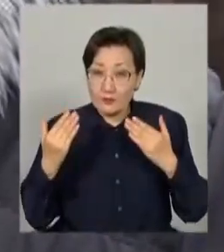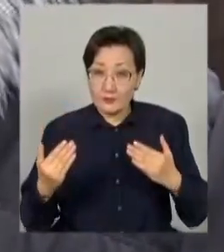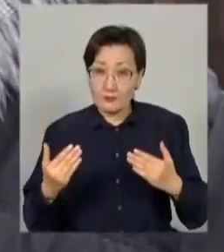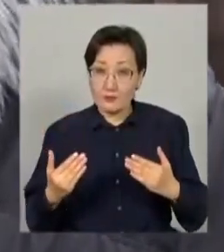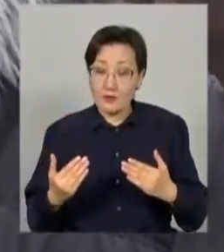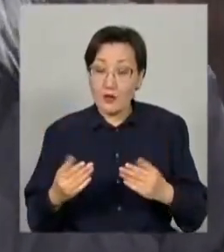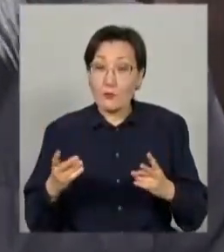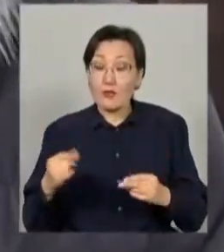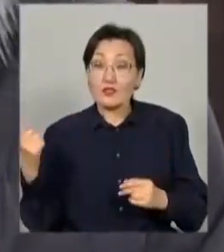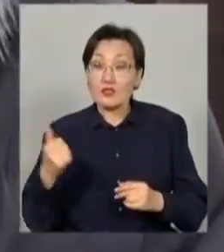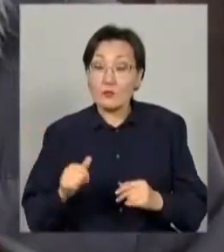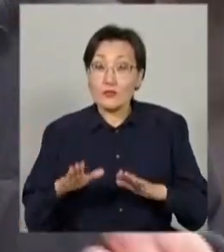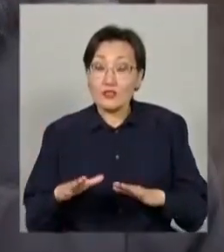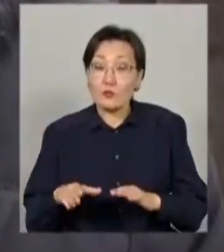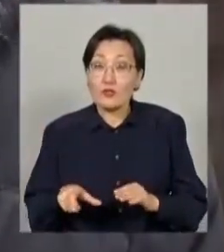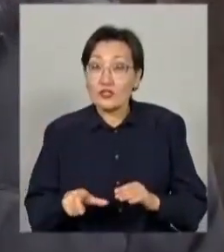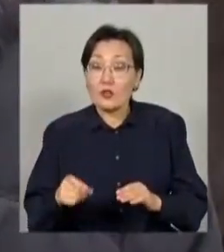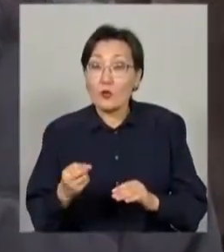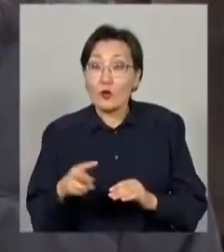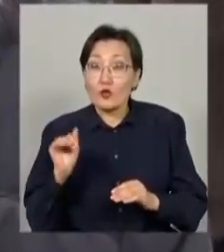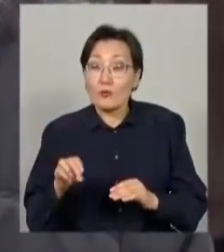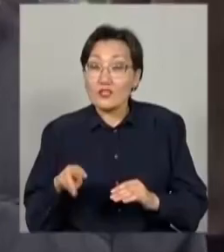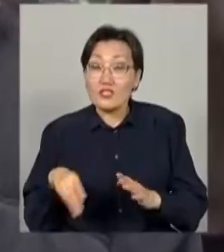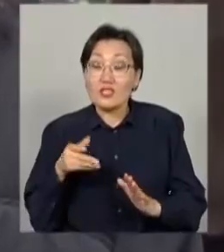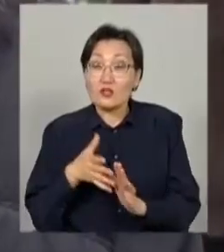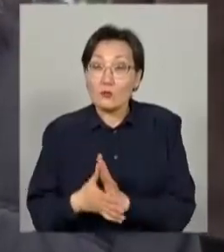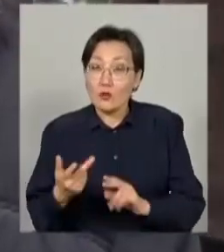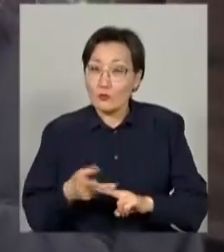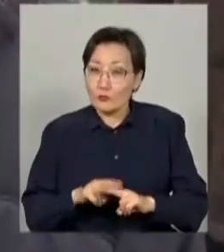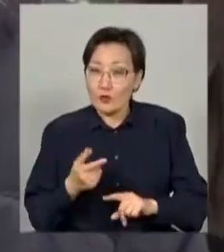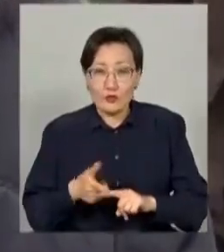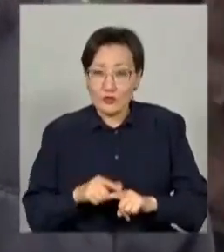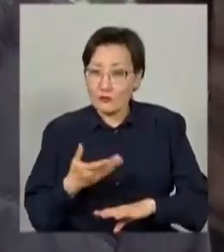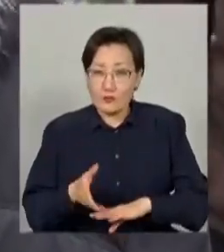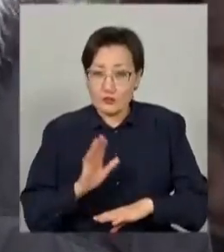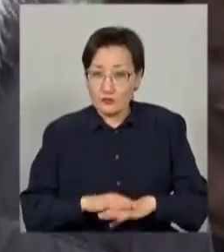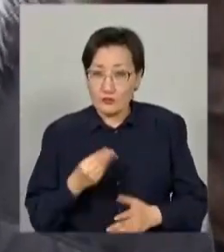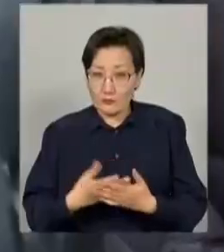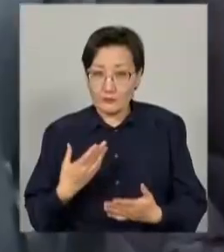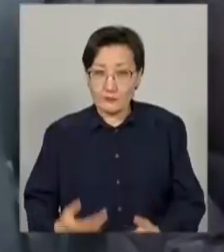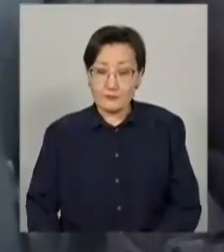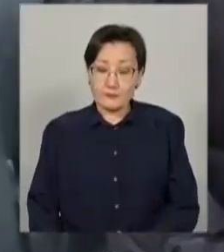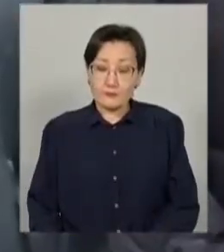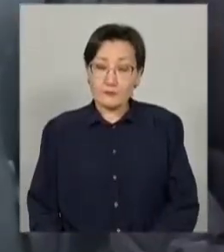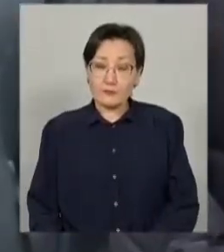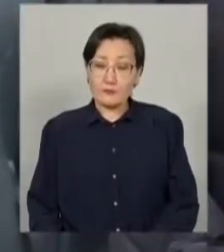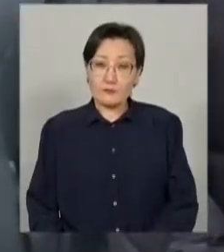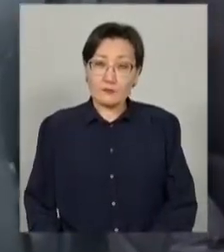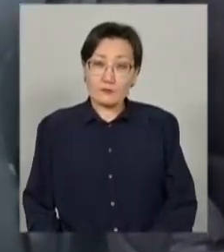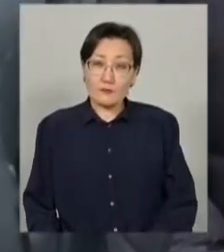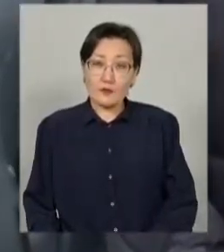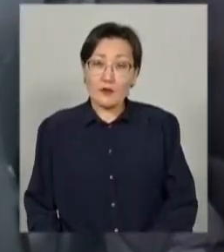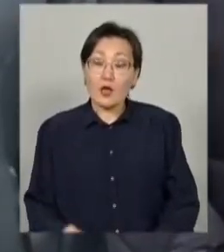білмеймін. Бір апта ішінде тек жолға 12 мың шығады екен. Бұл маған кәдімгідей салмақ түсірейін деп тұр. У нас проблема с